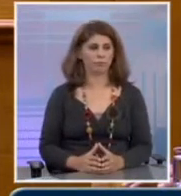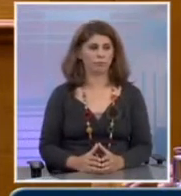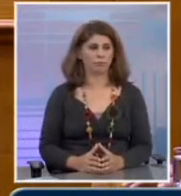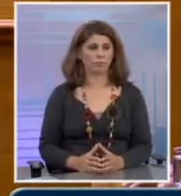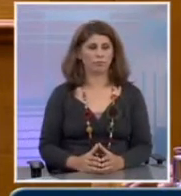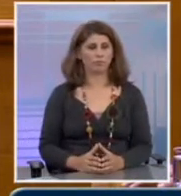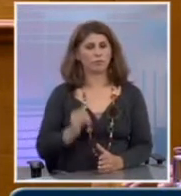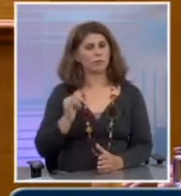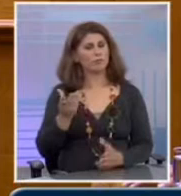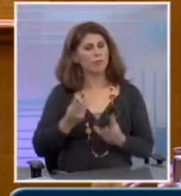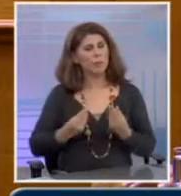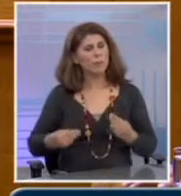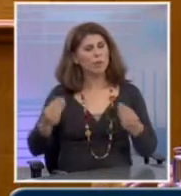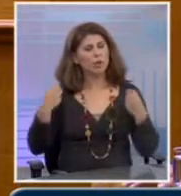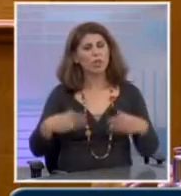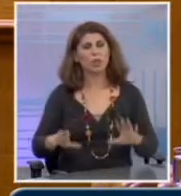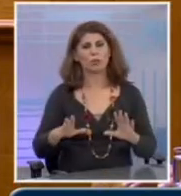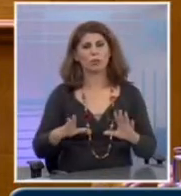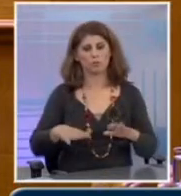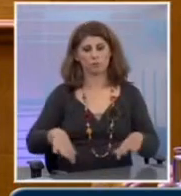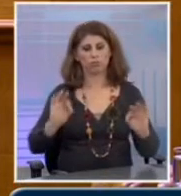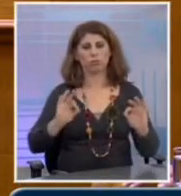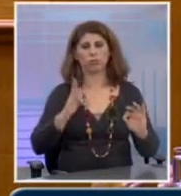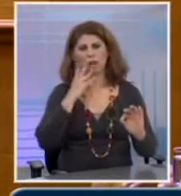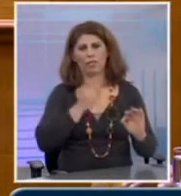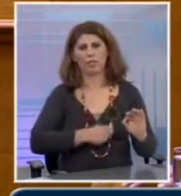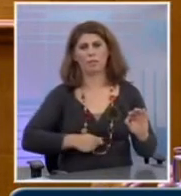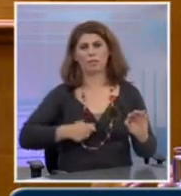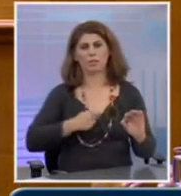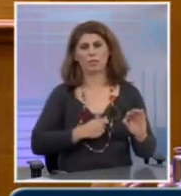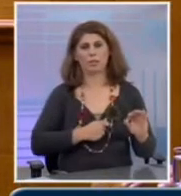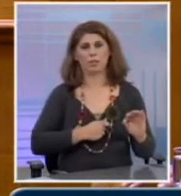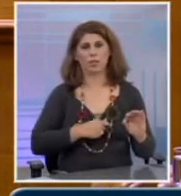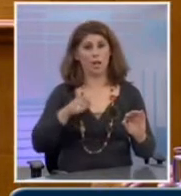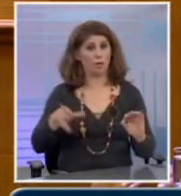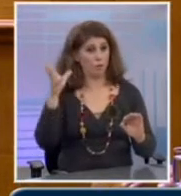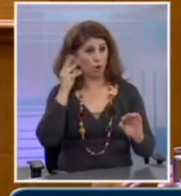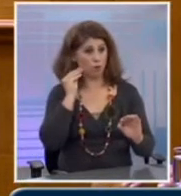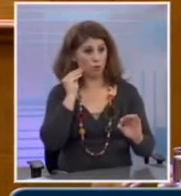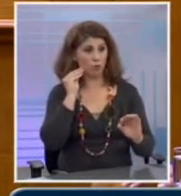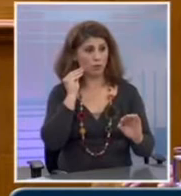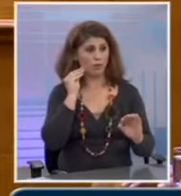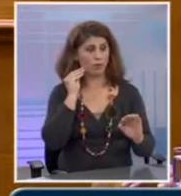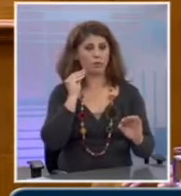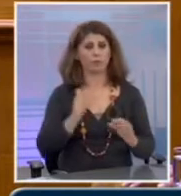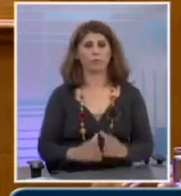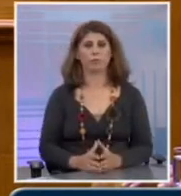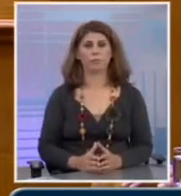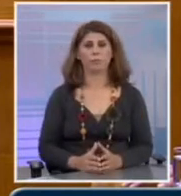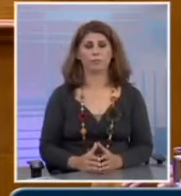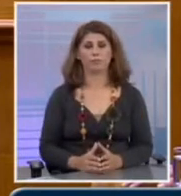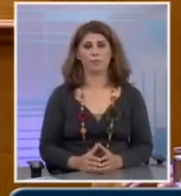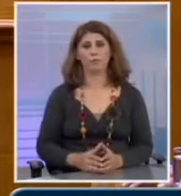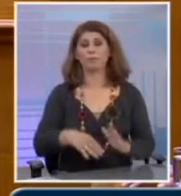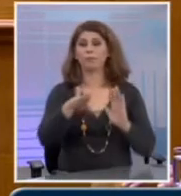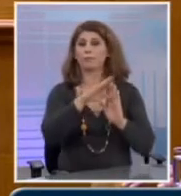Ακόμα χειρότερο, που μου γεννά θλίψη, ότι αυτά που ακούσαμε ως